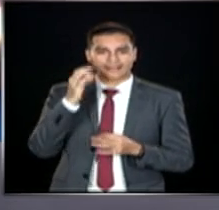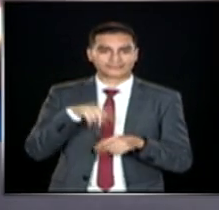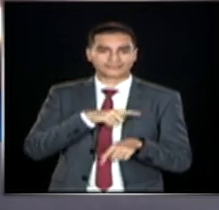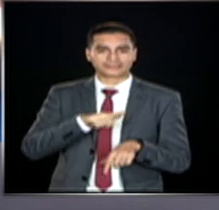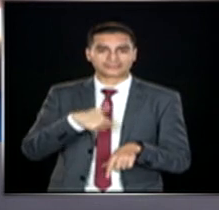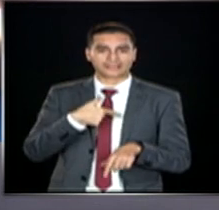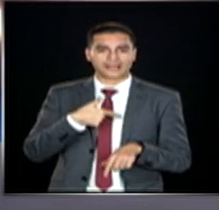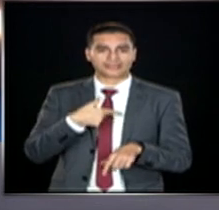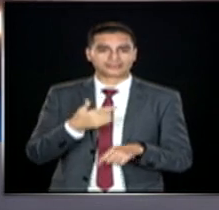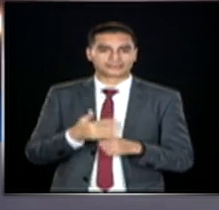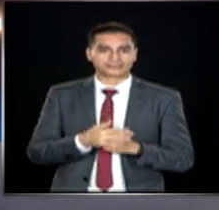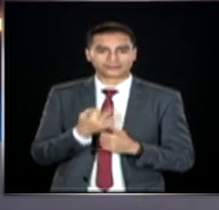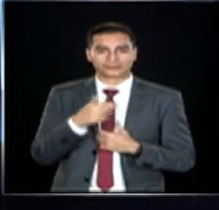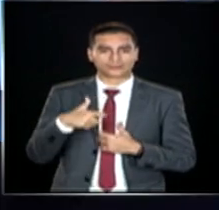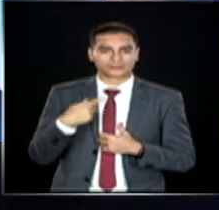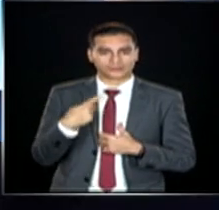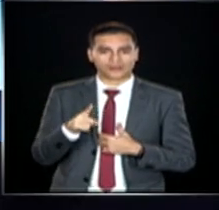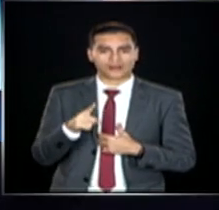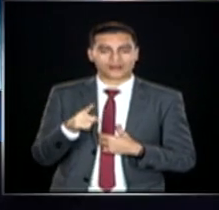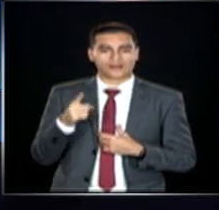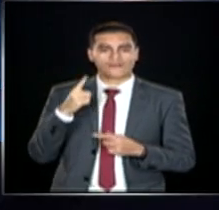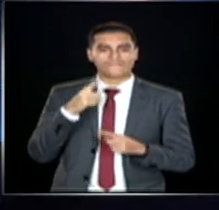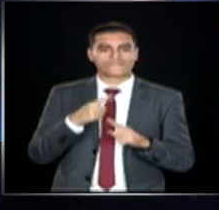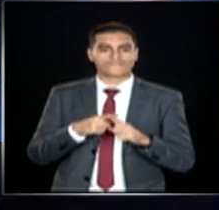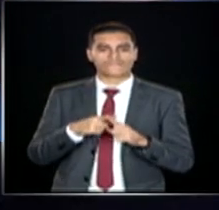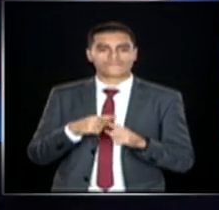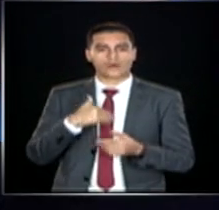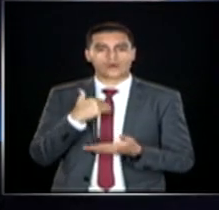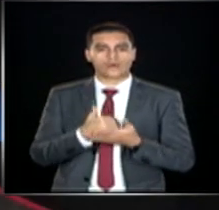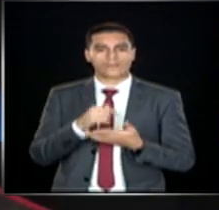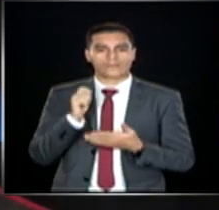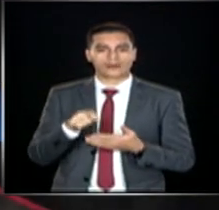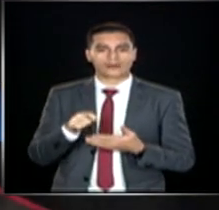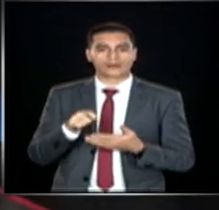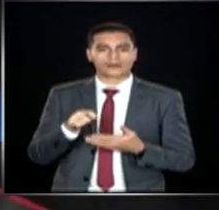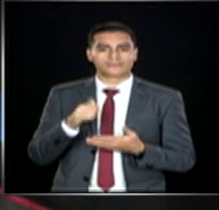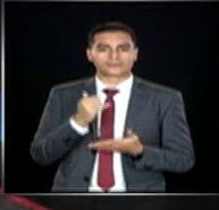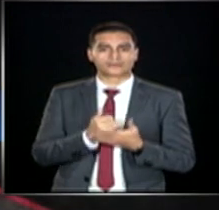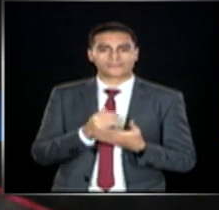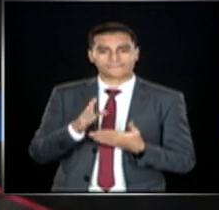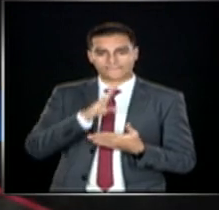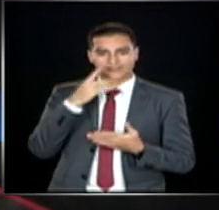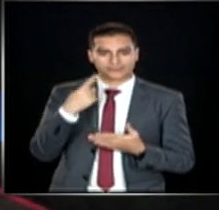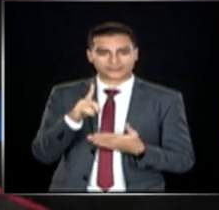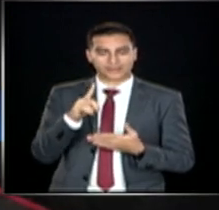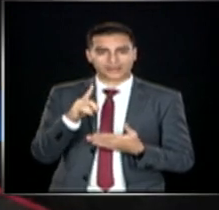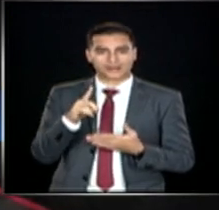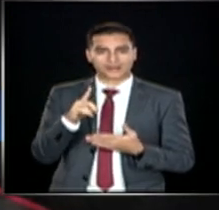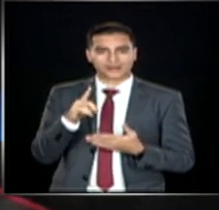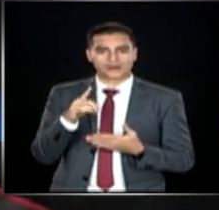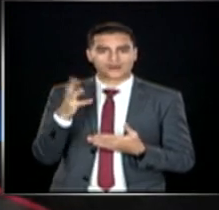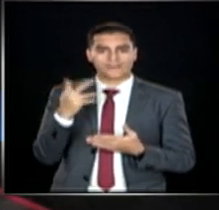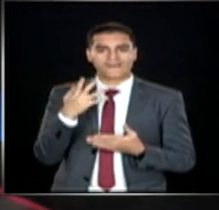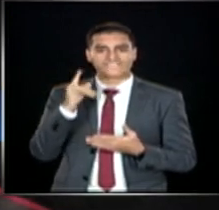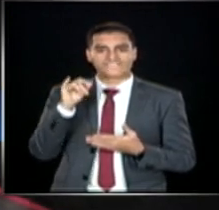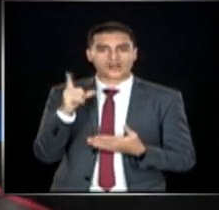ساعات؟ 360. صح. ما نظام الحكم في دولة كمبوديا؟ ملكي. صح. رباعية فالو هو